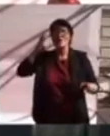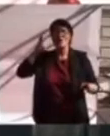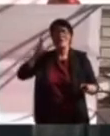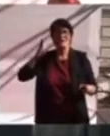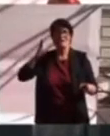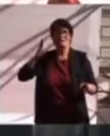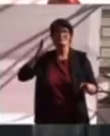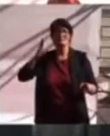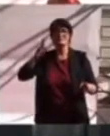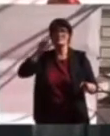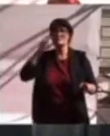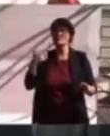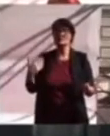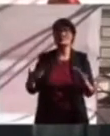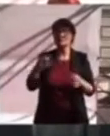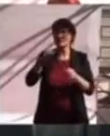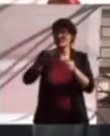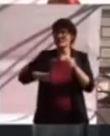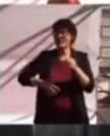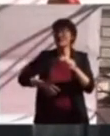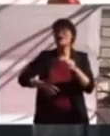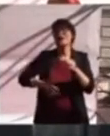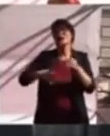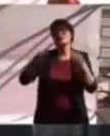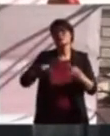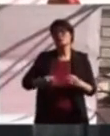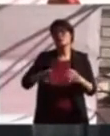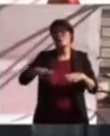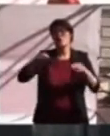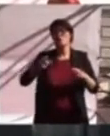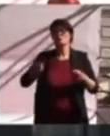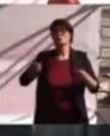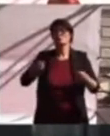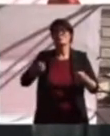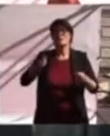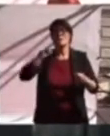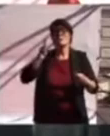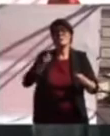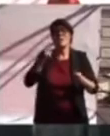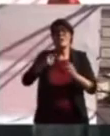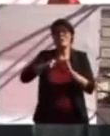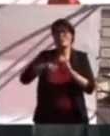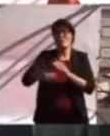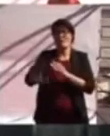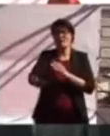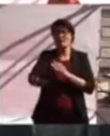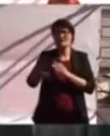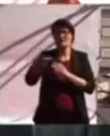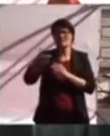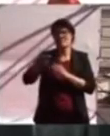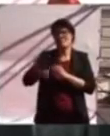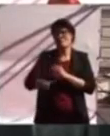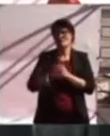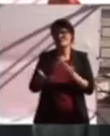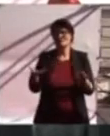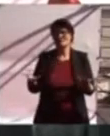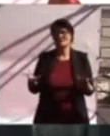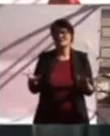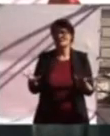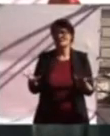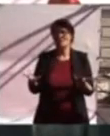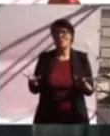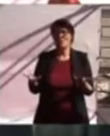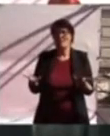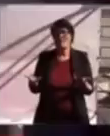di governare meglio li mesi successivi in vista di un arrivo che ci sarà ma che purtroppo